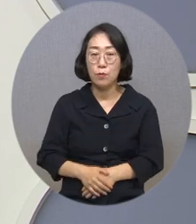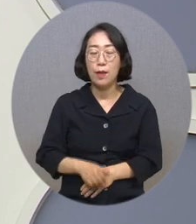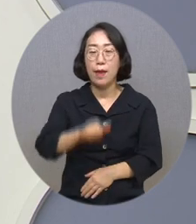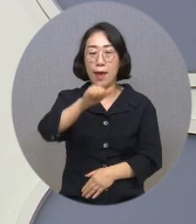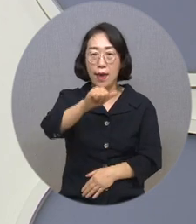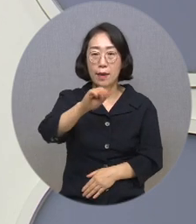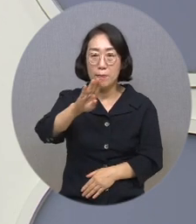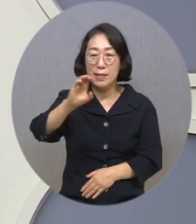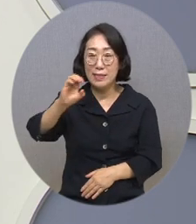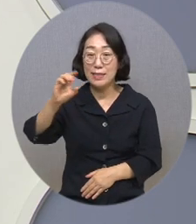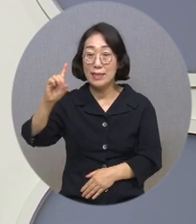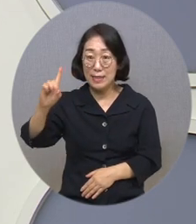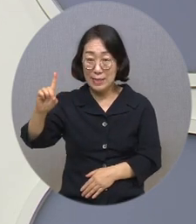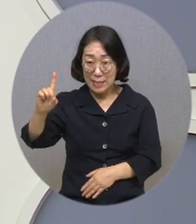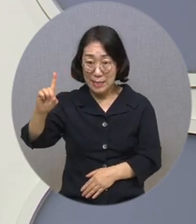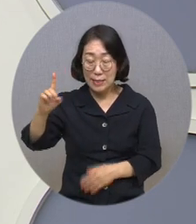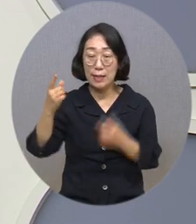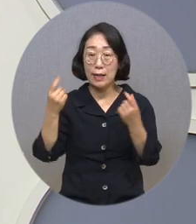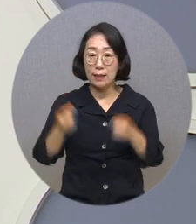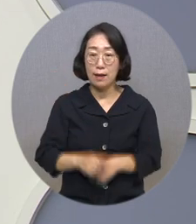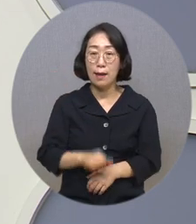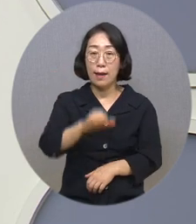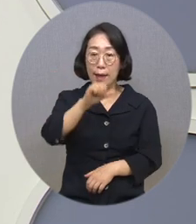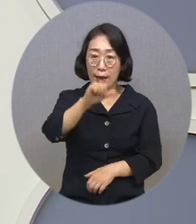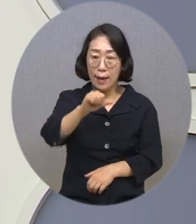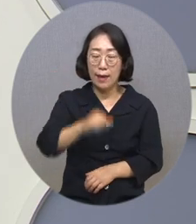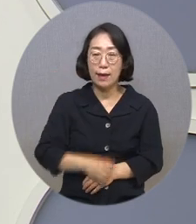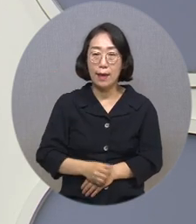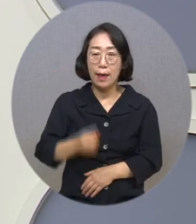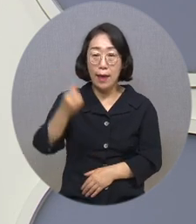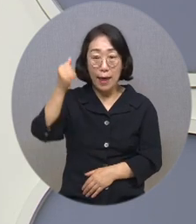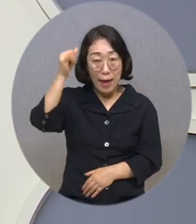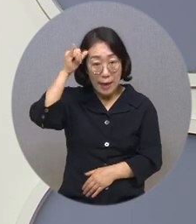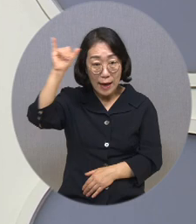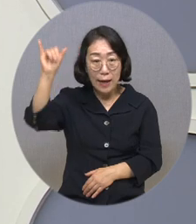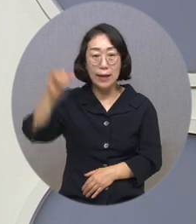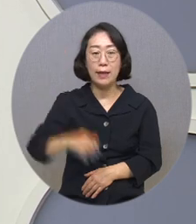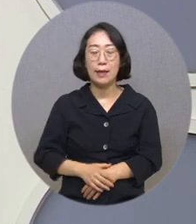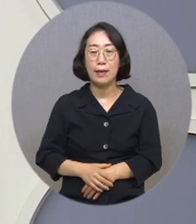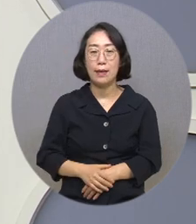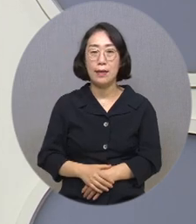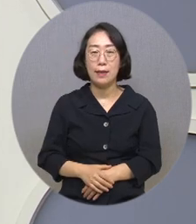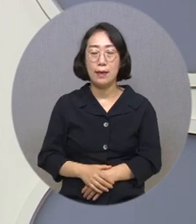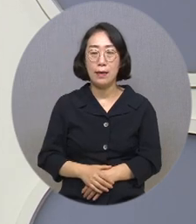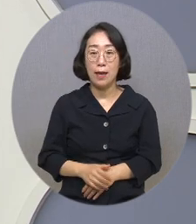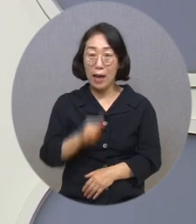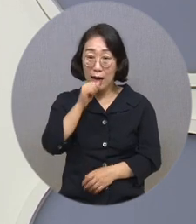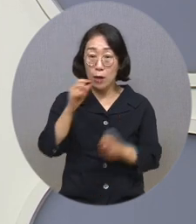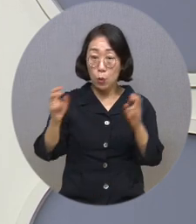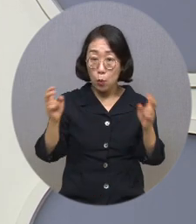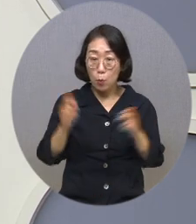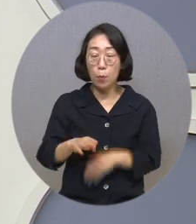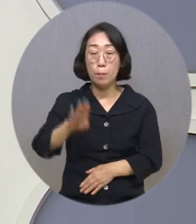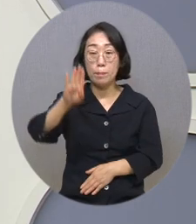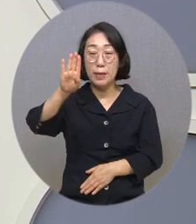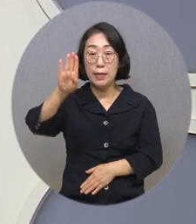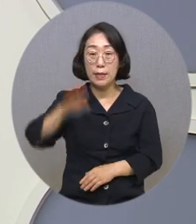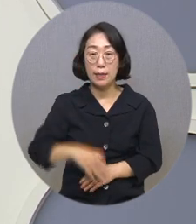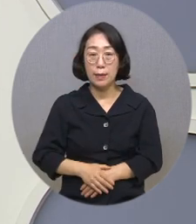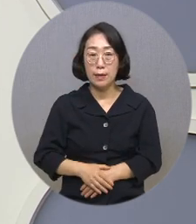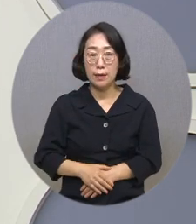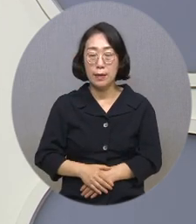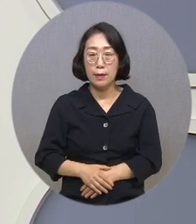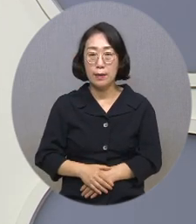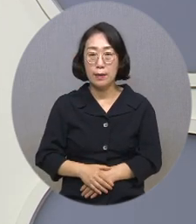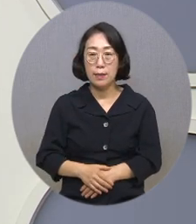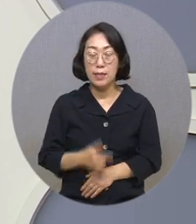그렇게 얘기를 하거든요. A가 AI 인공지능, 뭐 AI 로봇, 뭐 이런 쪽이고, 그 다음에 이제 B는 이제